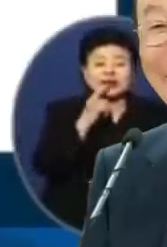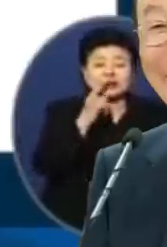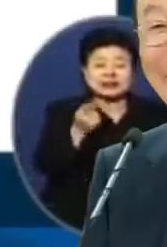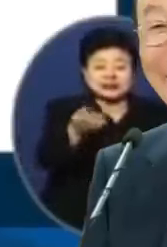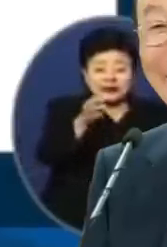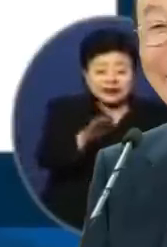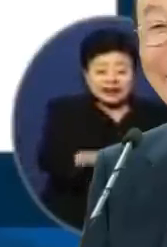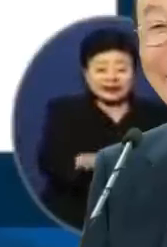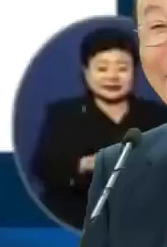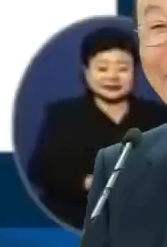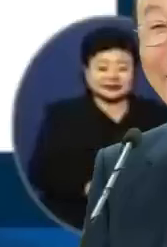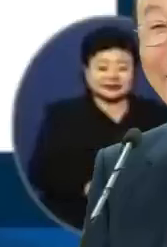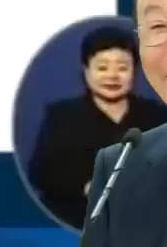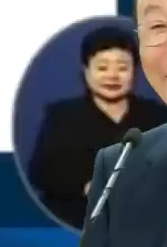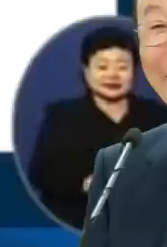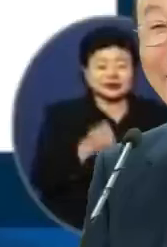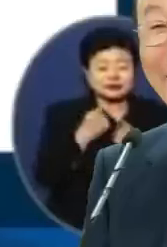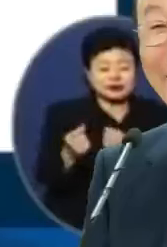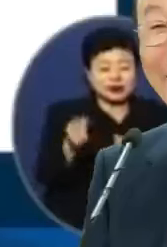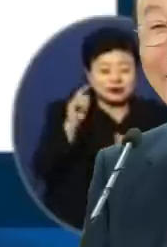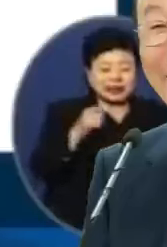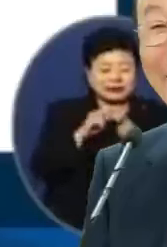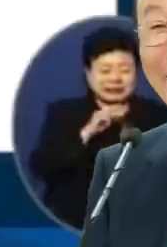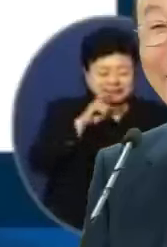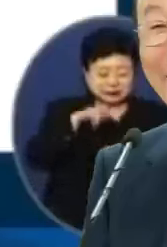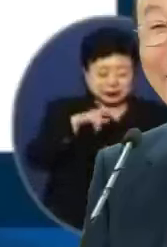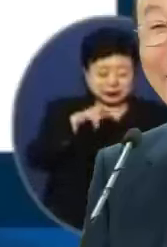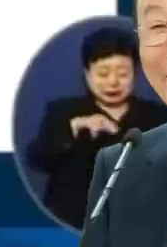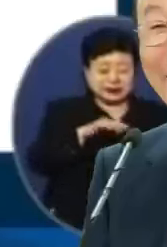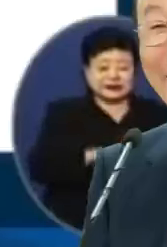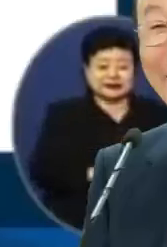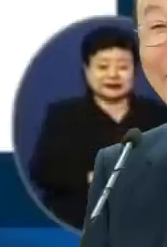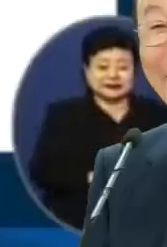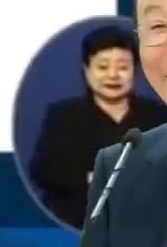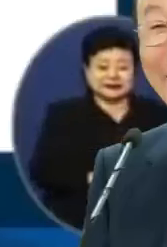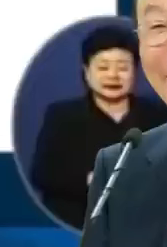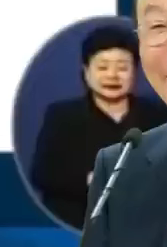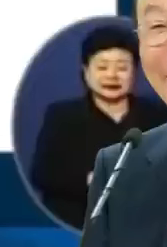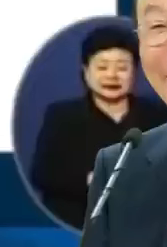그러나 그러함에도 불구하고 매일 성경을 읽는 사람은 겨우